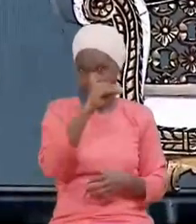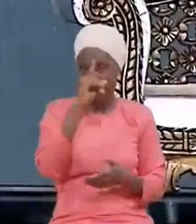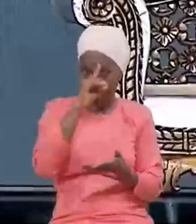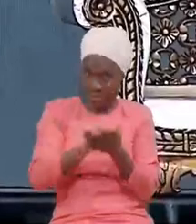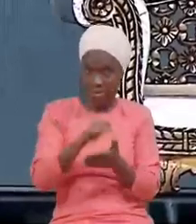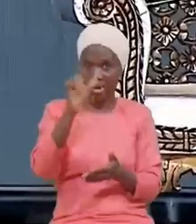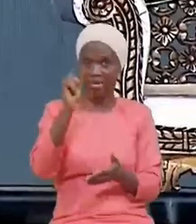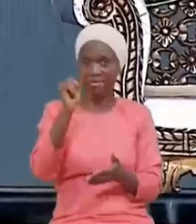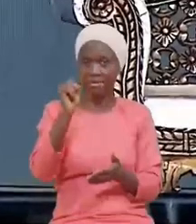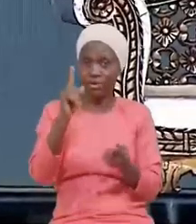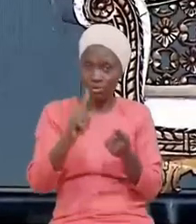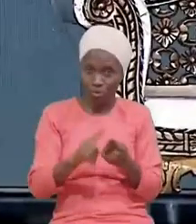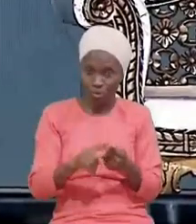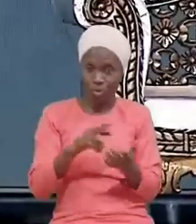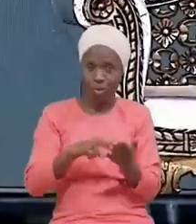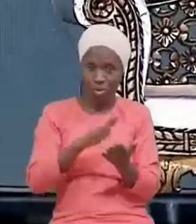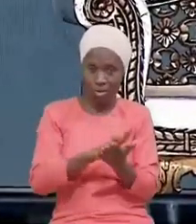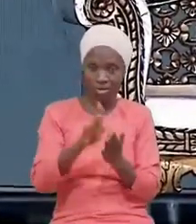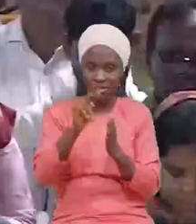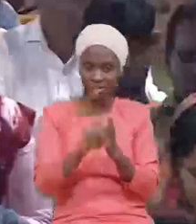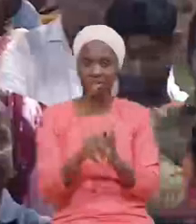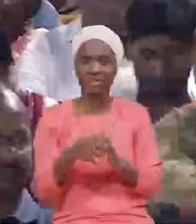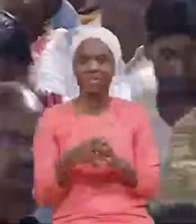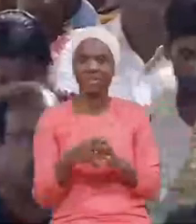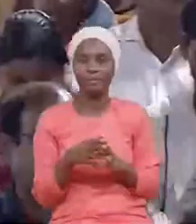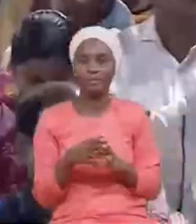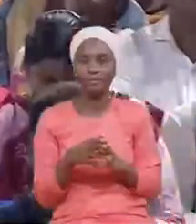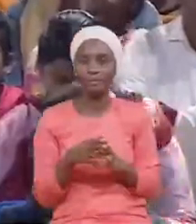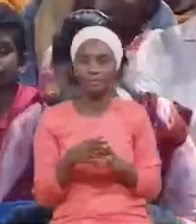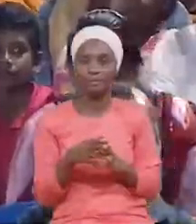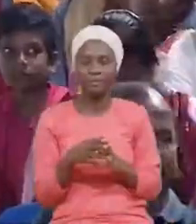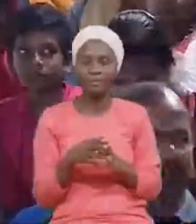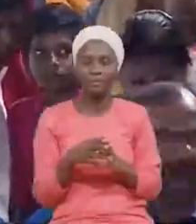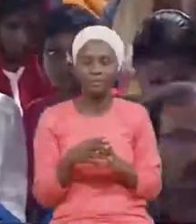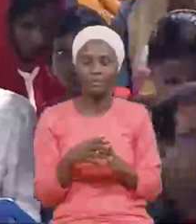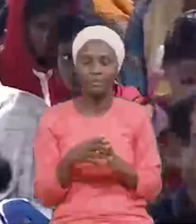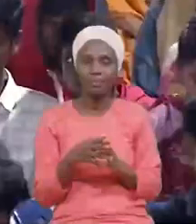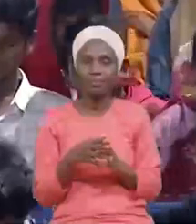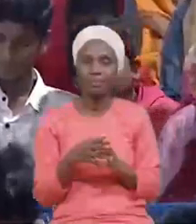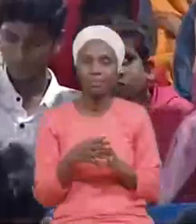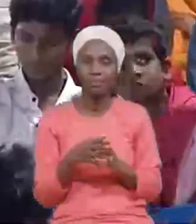car c'est en croyant du cœur qu'on parvient à la justice.